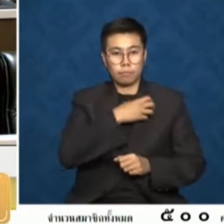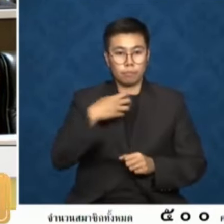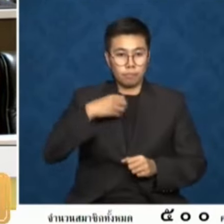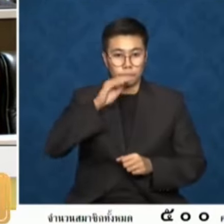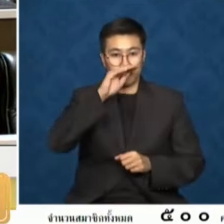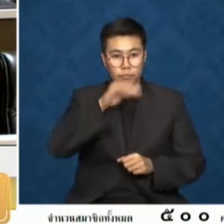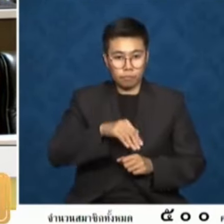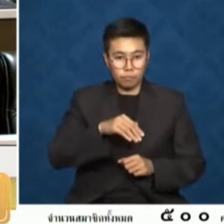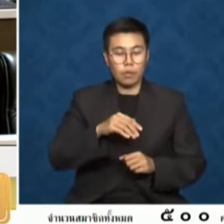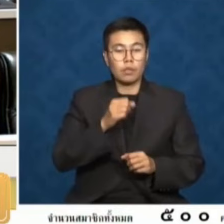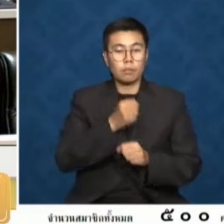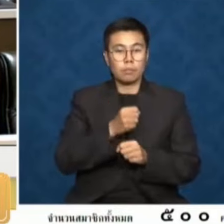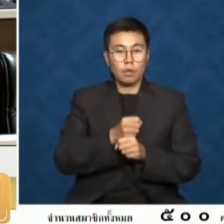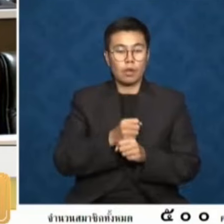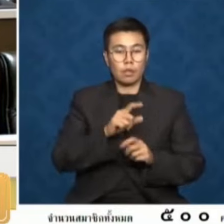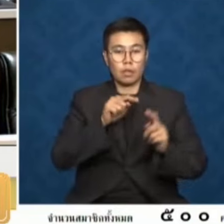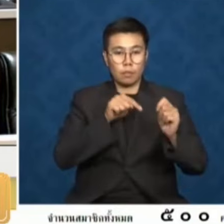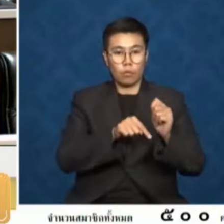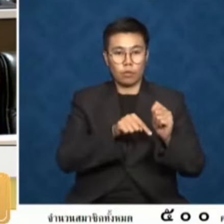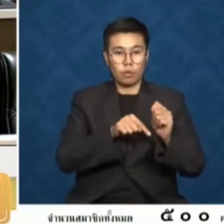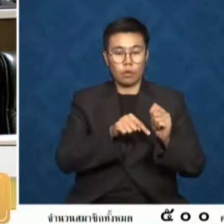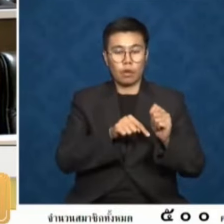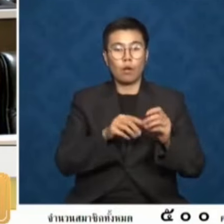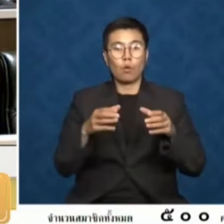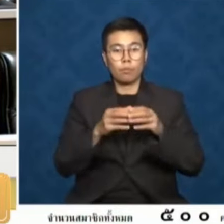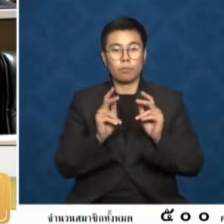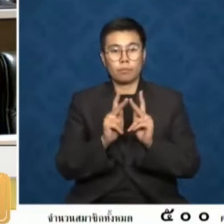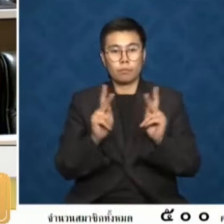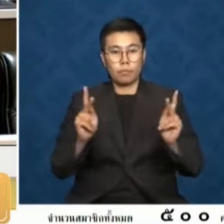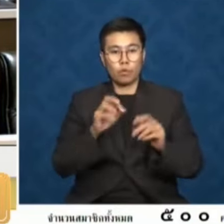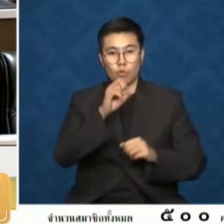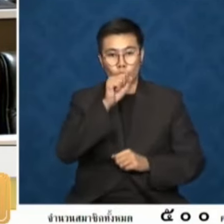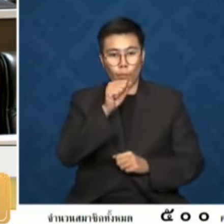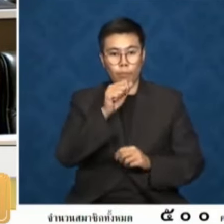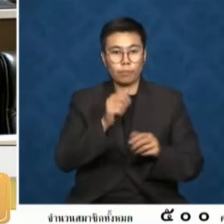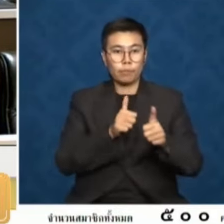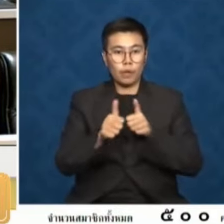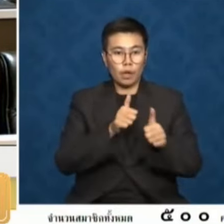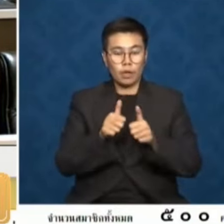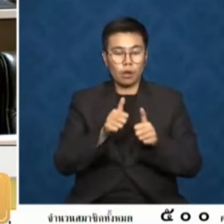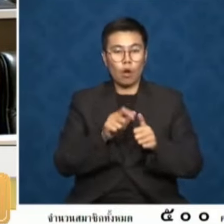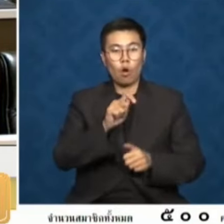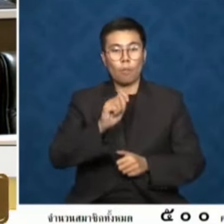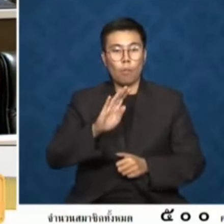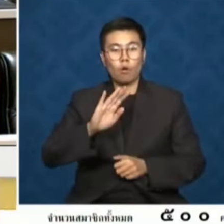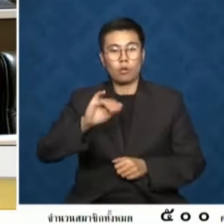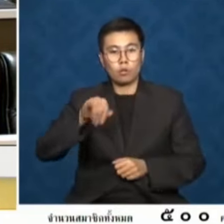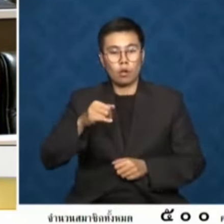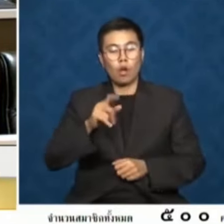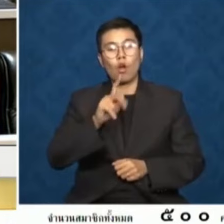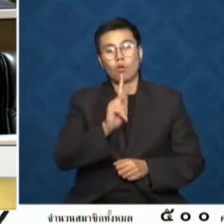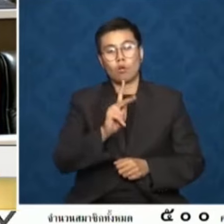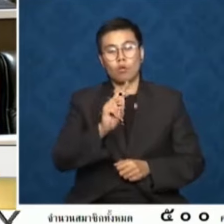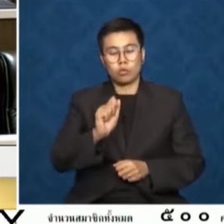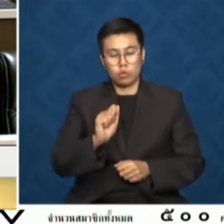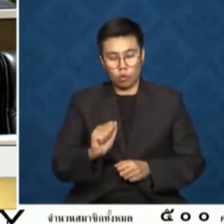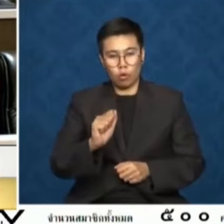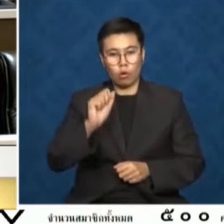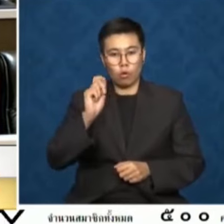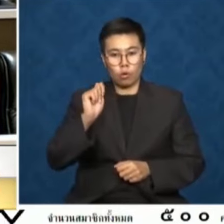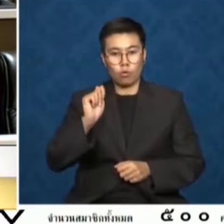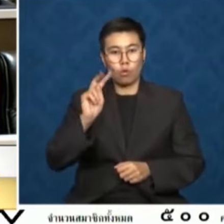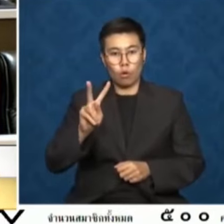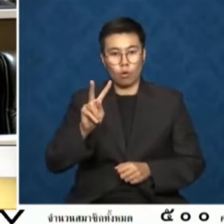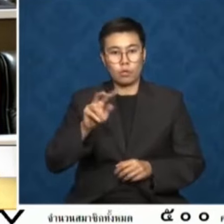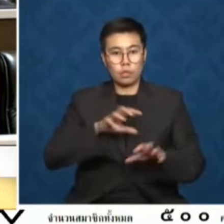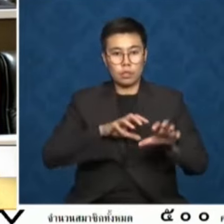างพนักงานส่วนตำบลและคณะกรรมการกลางการสอบแข่งขันพนักงานส่วนท้องถิ่นหรือกสทในการจัด